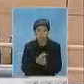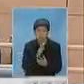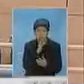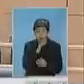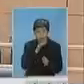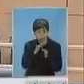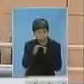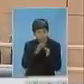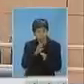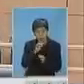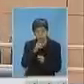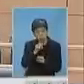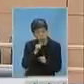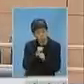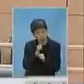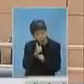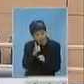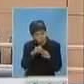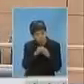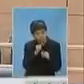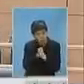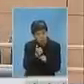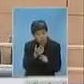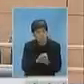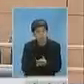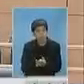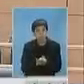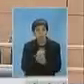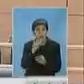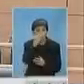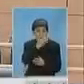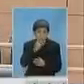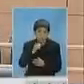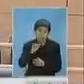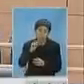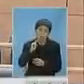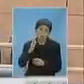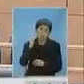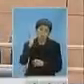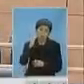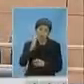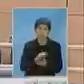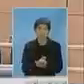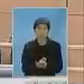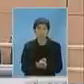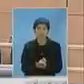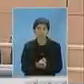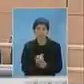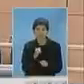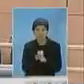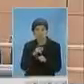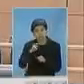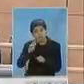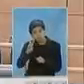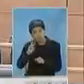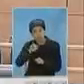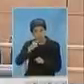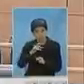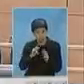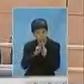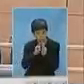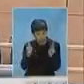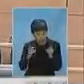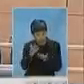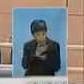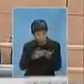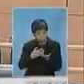อธิบายว่าคตสชอบทำเอามั้ยล่ะฮะที่คุณอภิสิทธิ์กับคุณสุเทพจะขึ้นไต่สวนเนี่ยตั้งคุณณัฐวุฒิกับคุณจตุพรเป็นกรรมการ